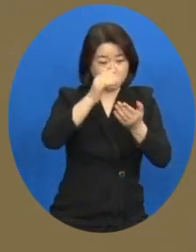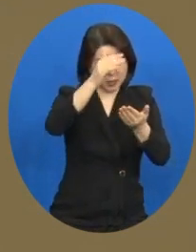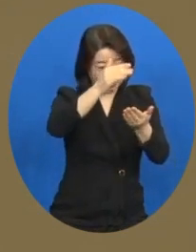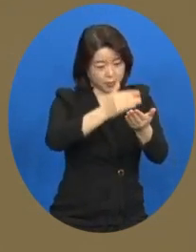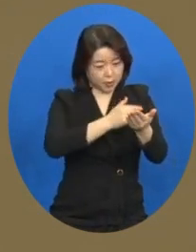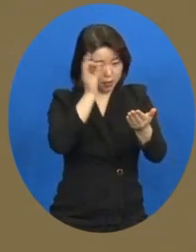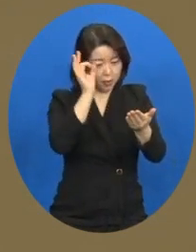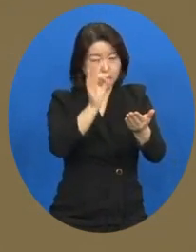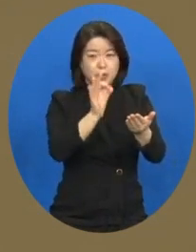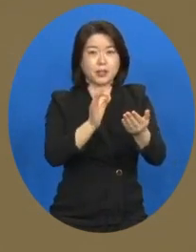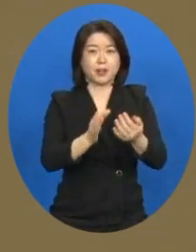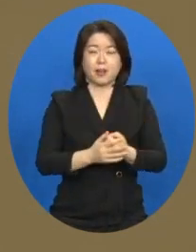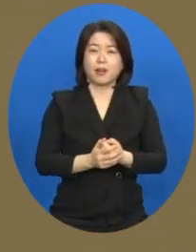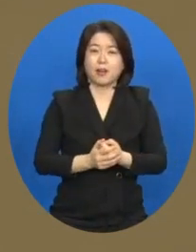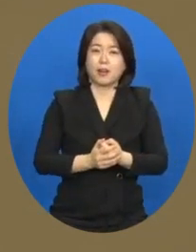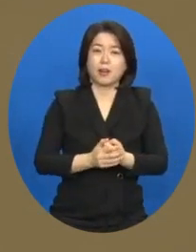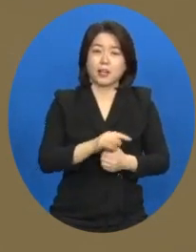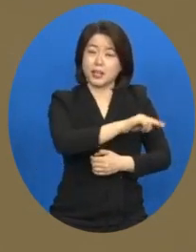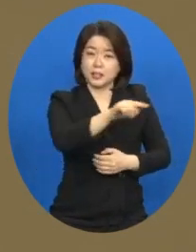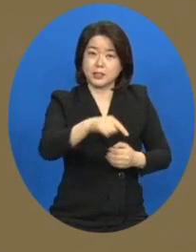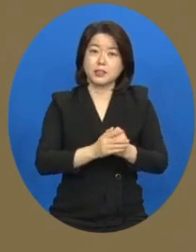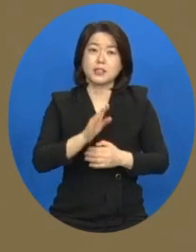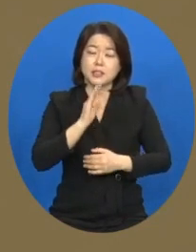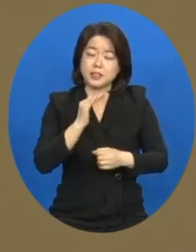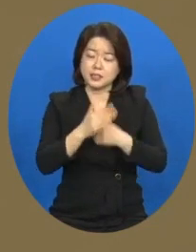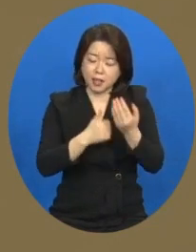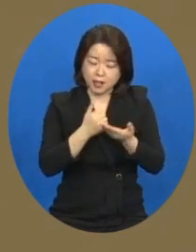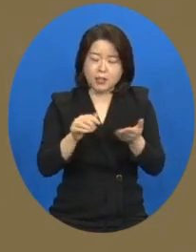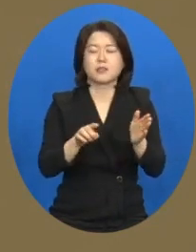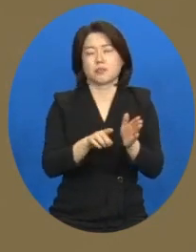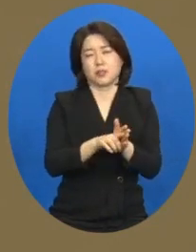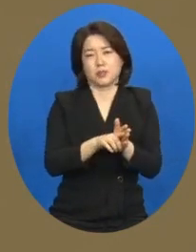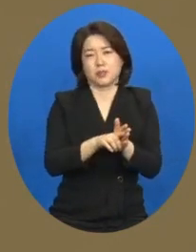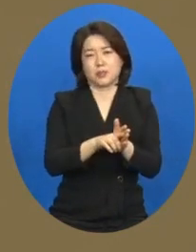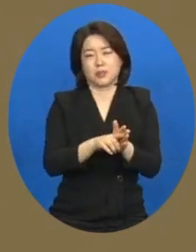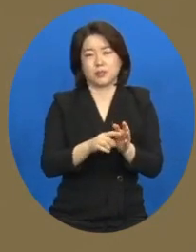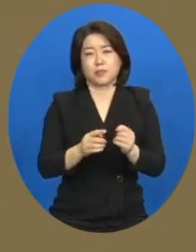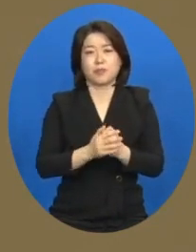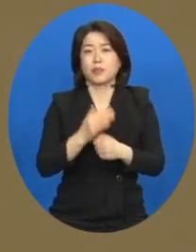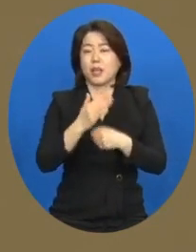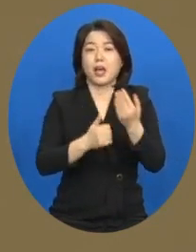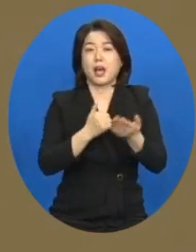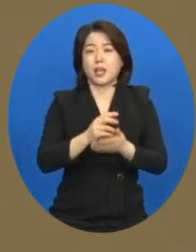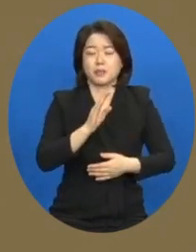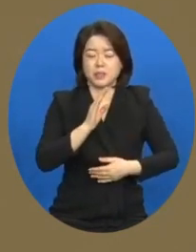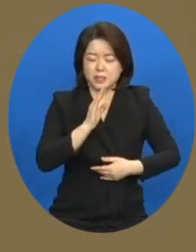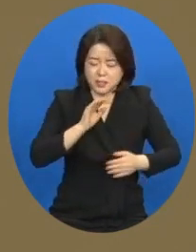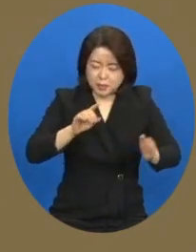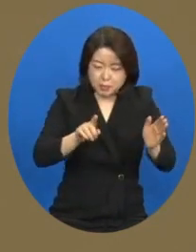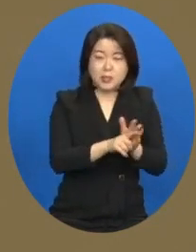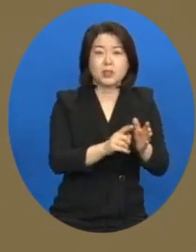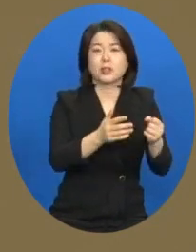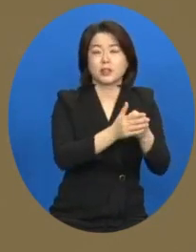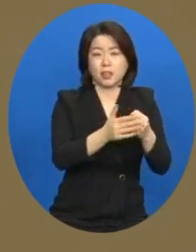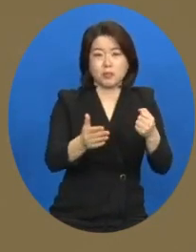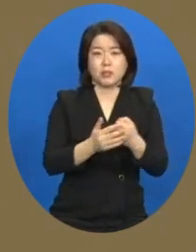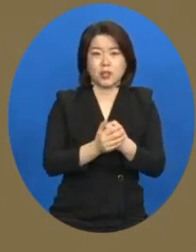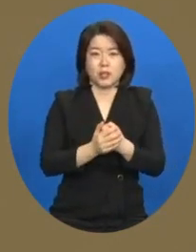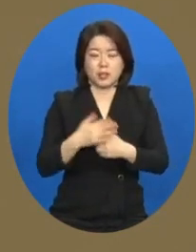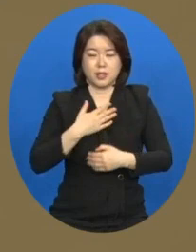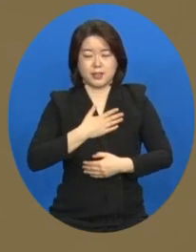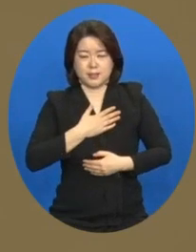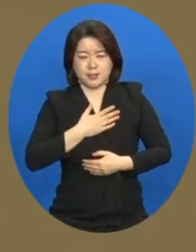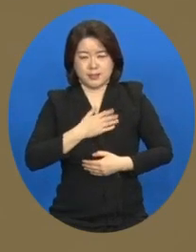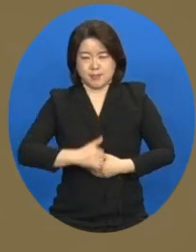묵상하며 보니까 그들이 진짜 하나님을 믿은 거예요. 하나님을 진짜 믿으니까